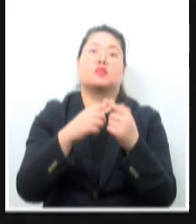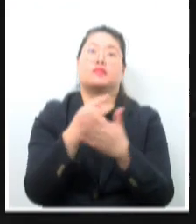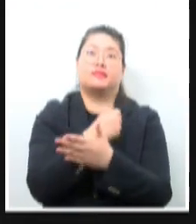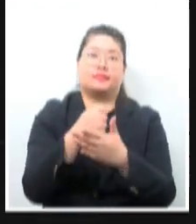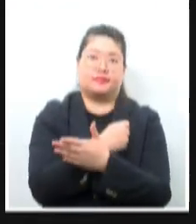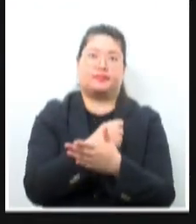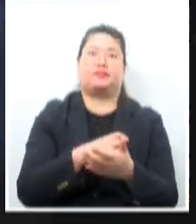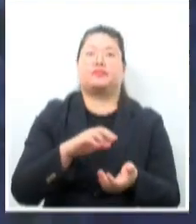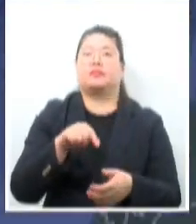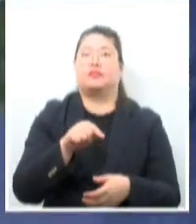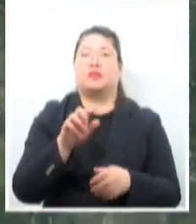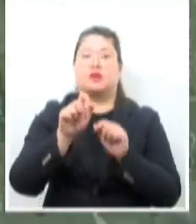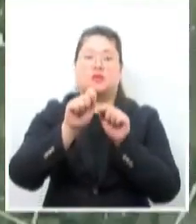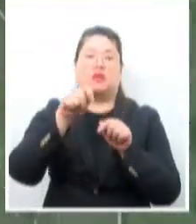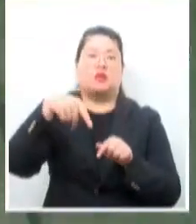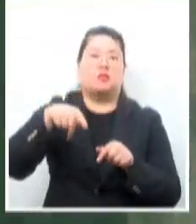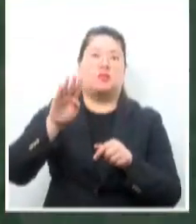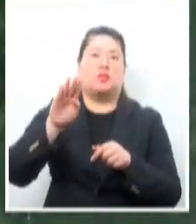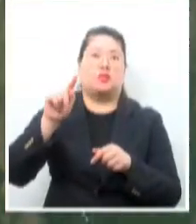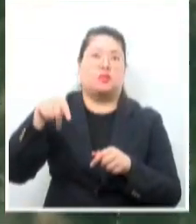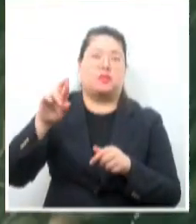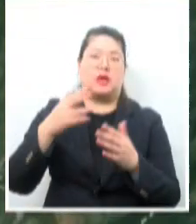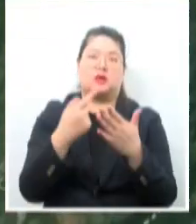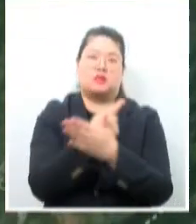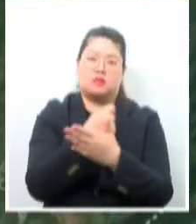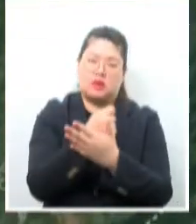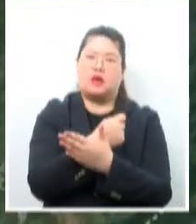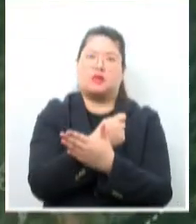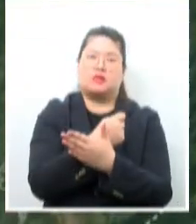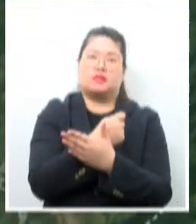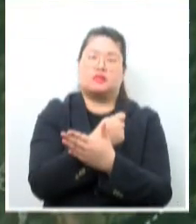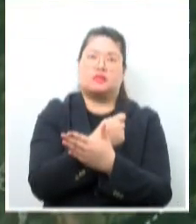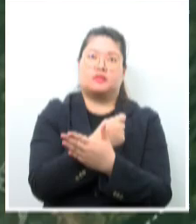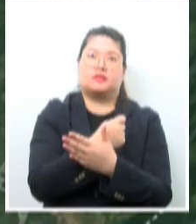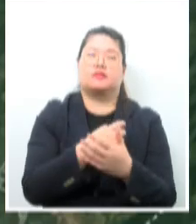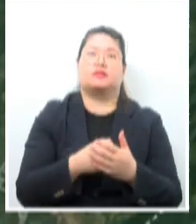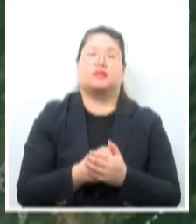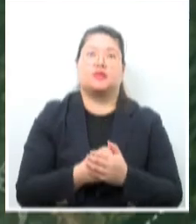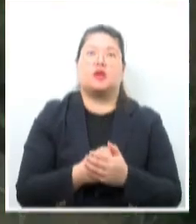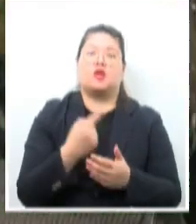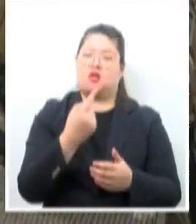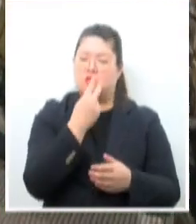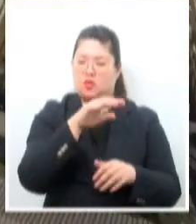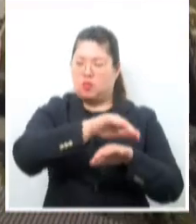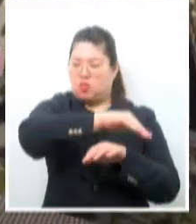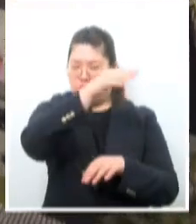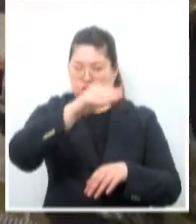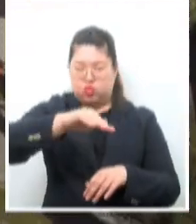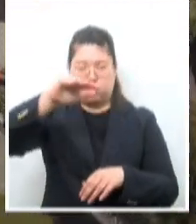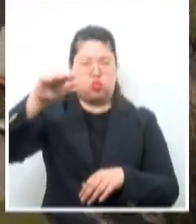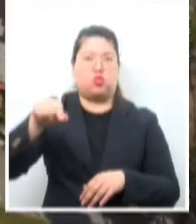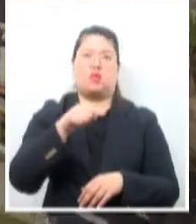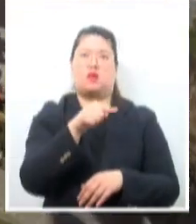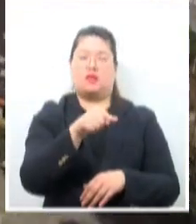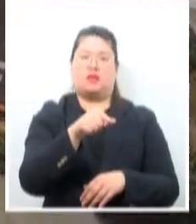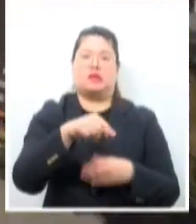ำเภอพบพระตั้งอยู่ชายแดนฝั่งตะวันตกของจังหวัดตากซึ่งมีลักษณะเป็นพื้นที่ภูเขาสูงอยู่ในเขตพัฒนาเศรษ